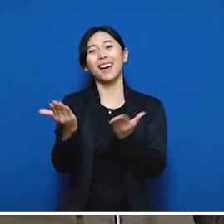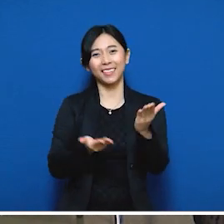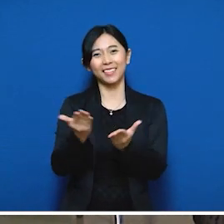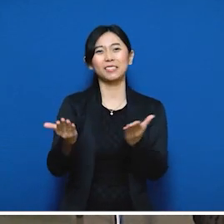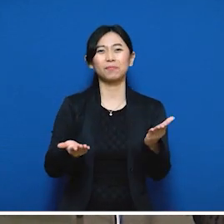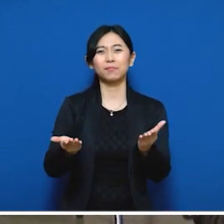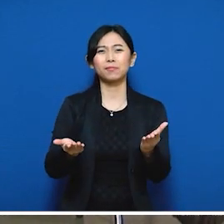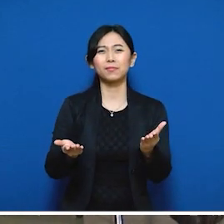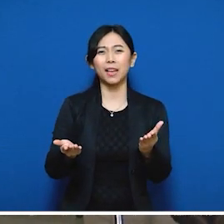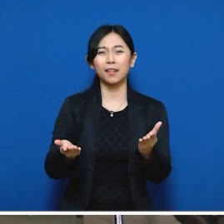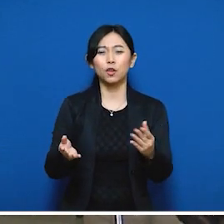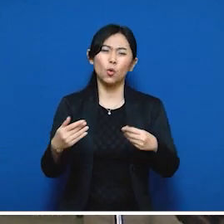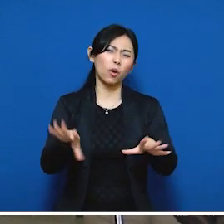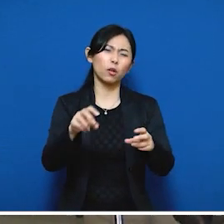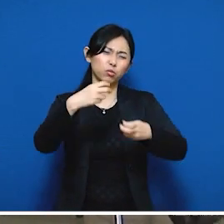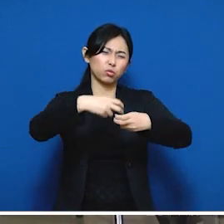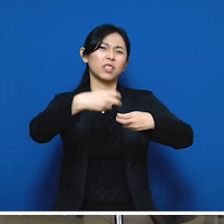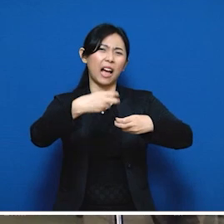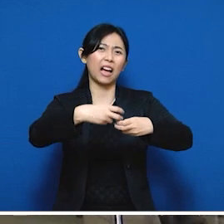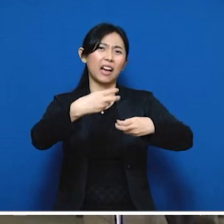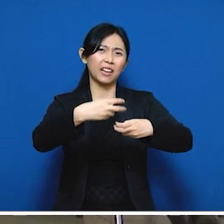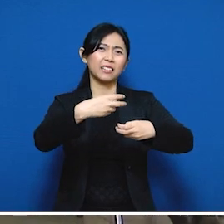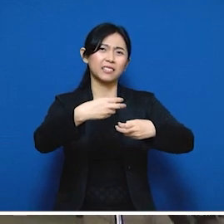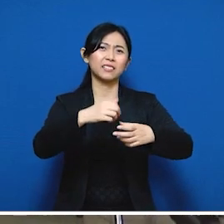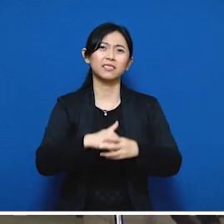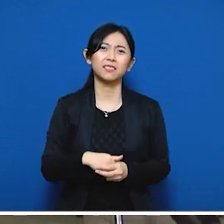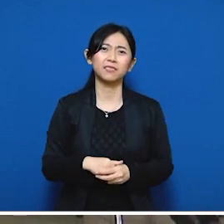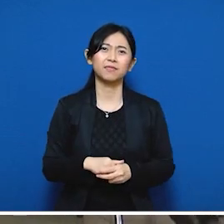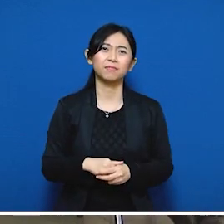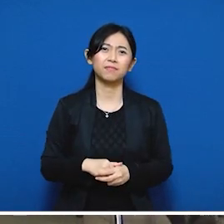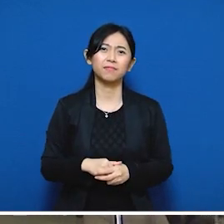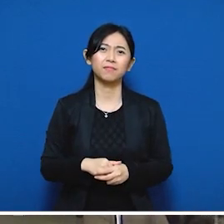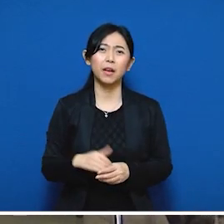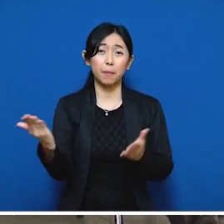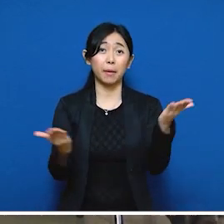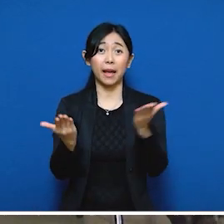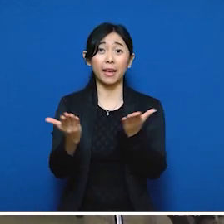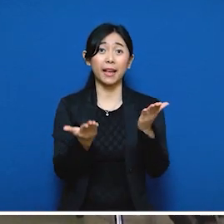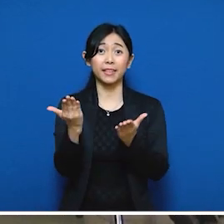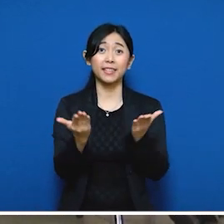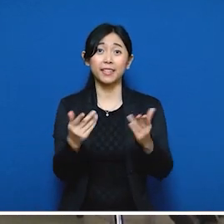tidak mengenakan. Orang yang dia layani adalah Eli sendiri.